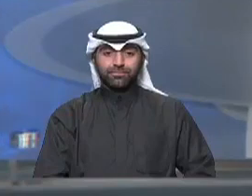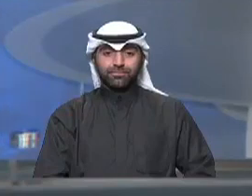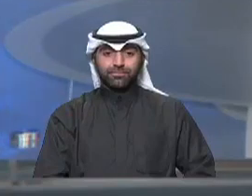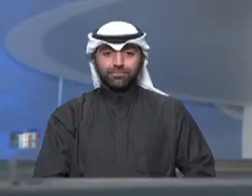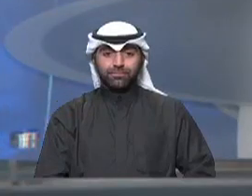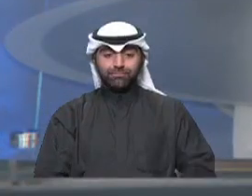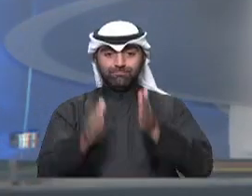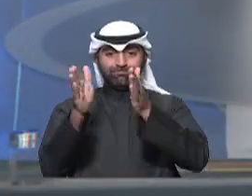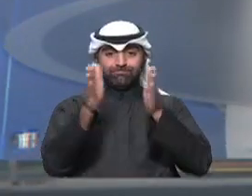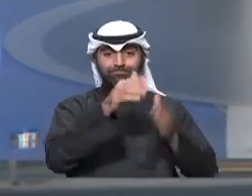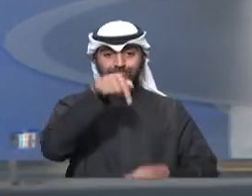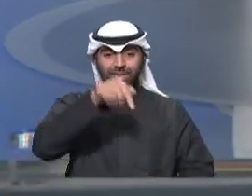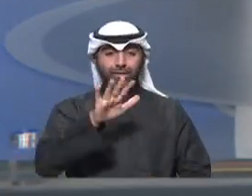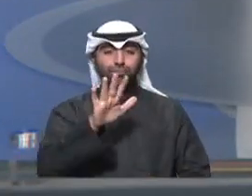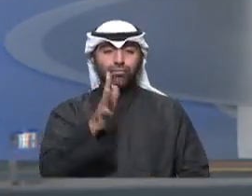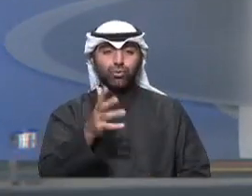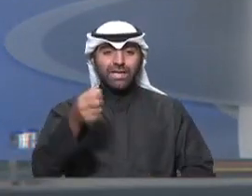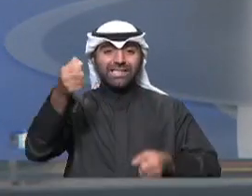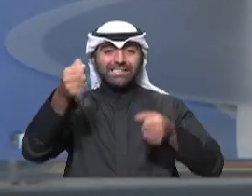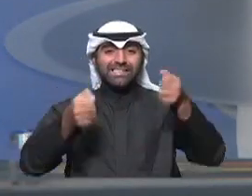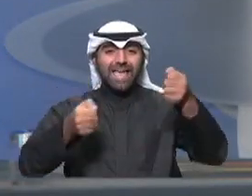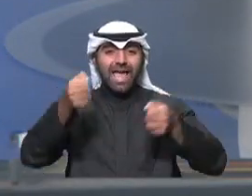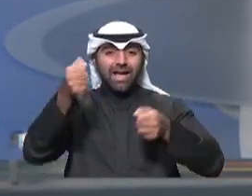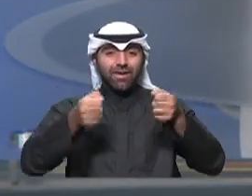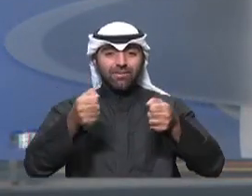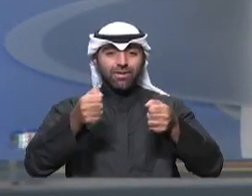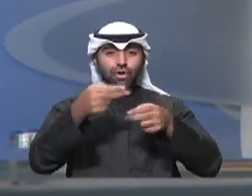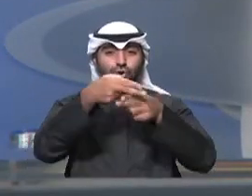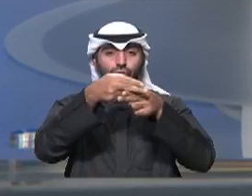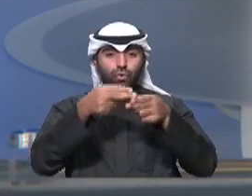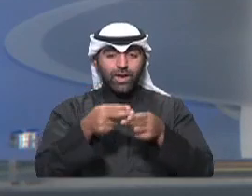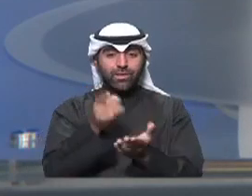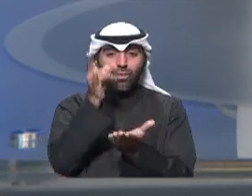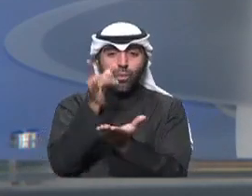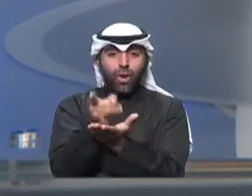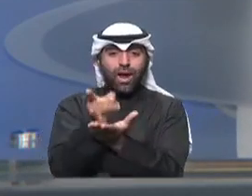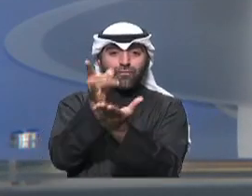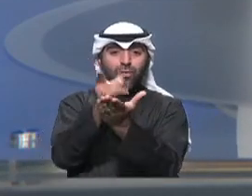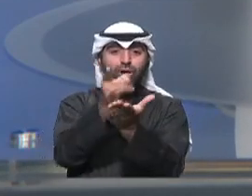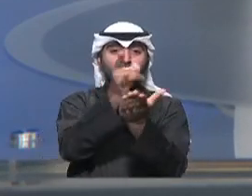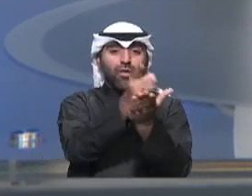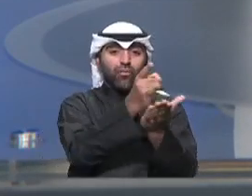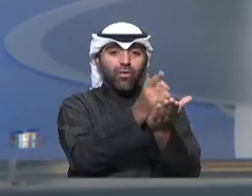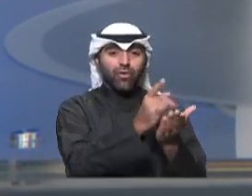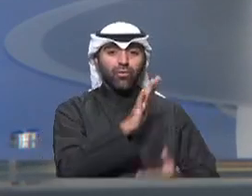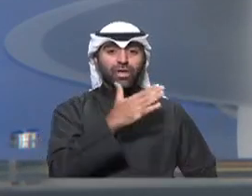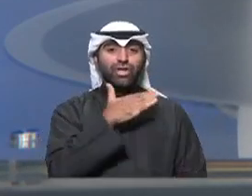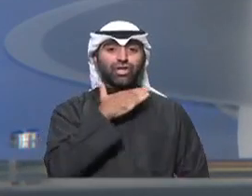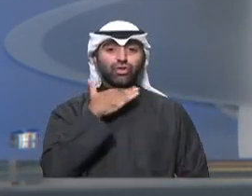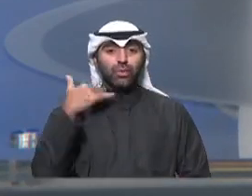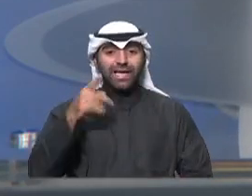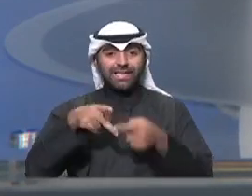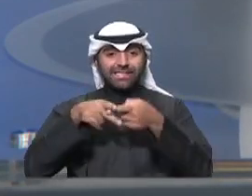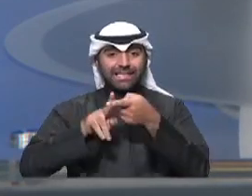للحد من انتشار السيارات المهملة والسكرى في منطقة الشواخ الصناعية، شنت بلدية محافظة العاصمة حملة للنظافة